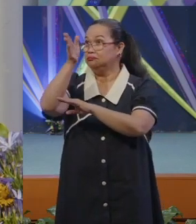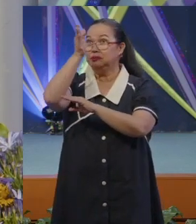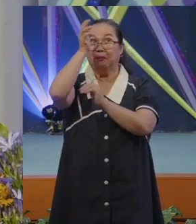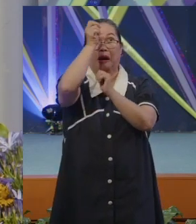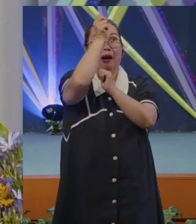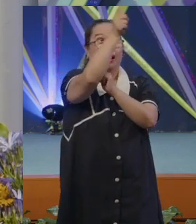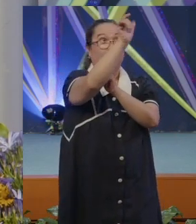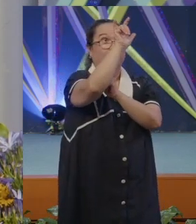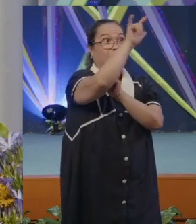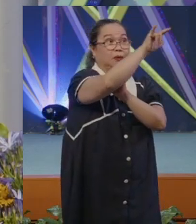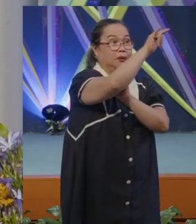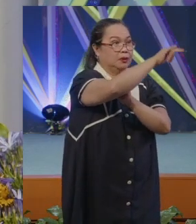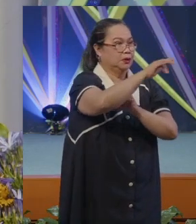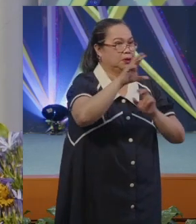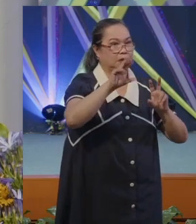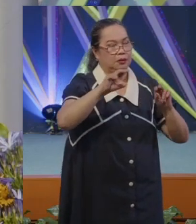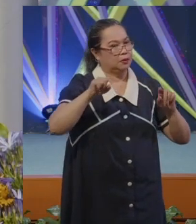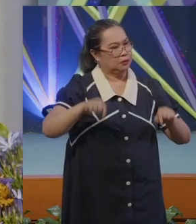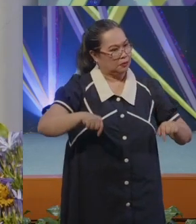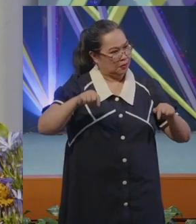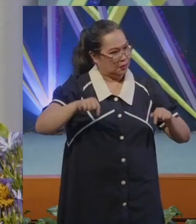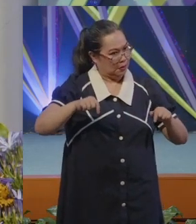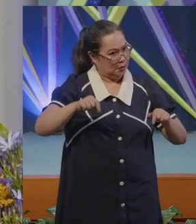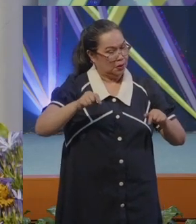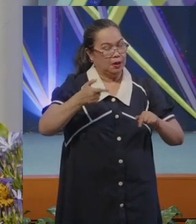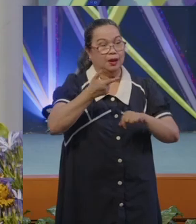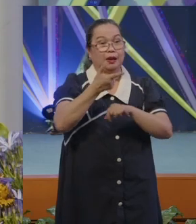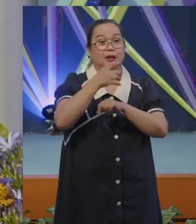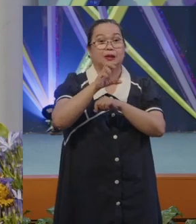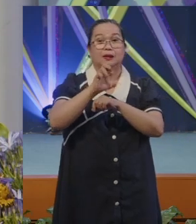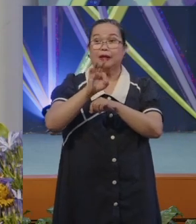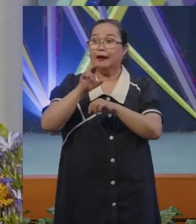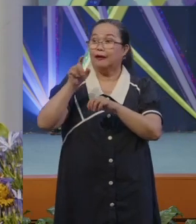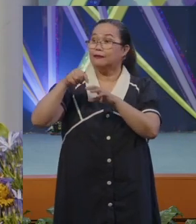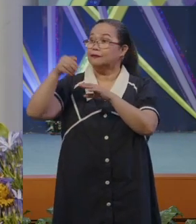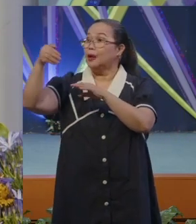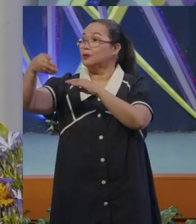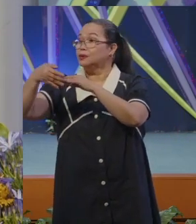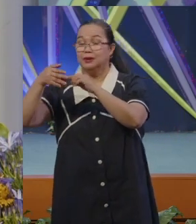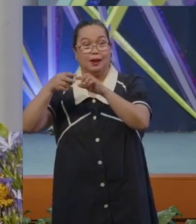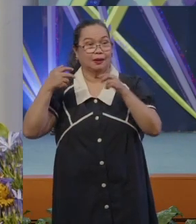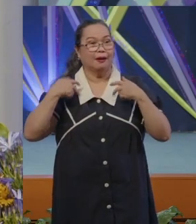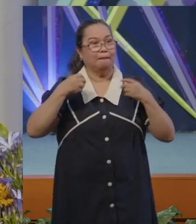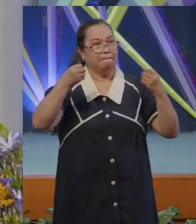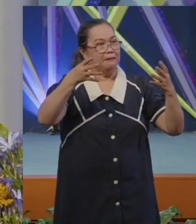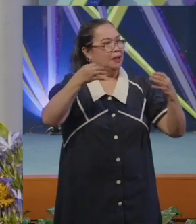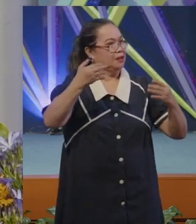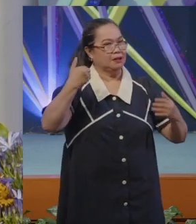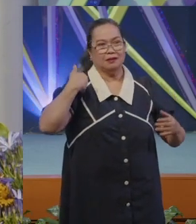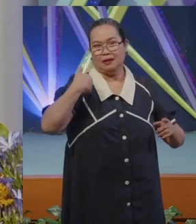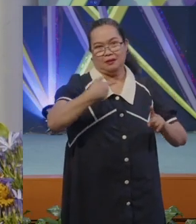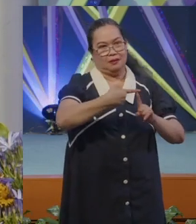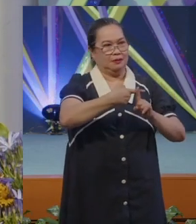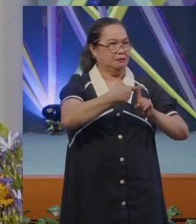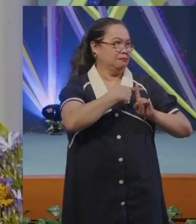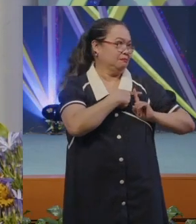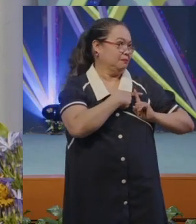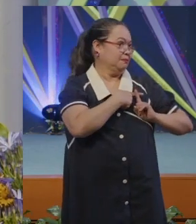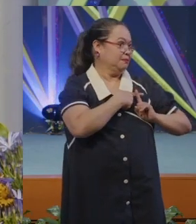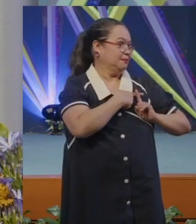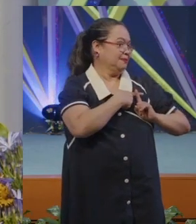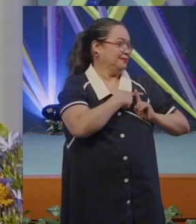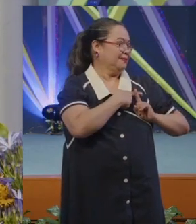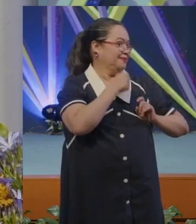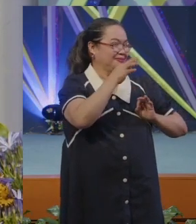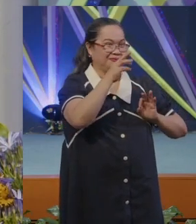world. Dito lang po sa Ortigas Center, napakaraming hindi pa nakakakilala sa Panginoon. Baka pwede ninyo kaming samahan